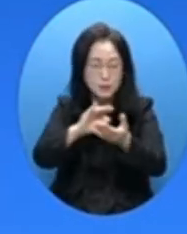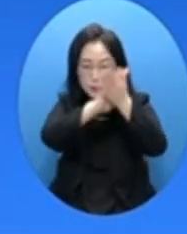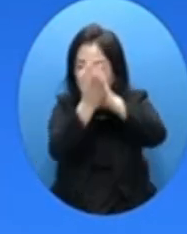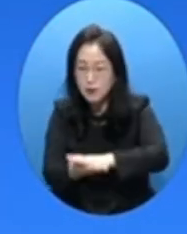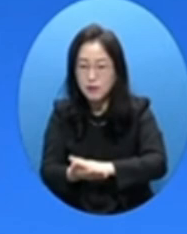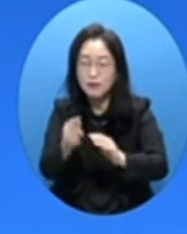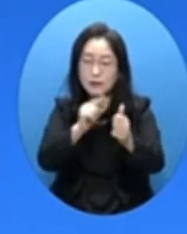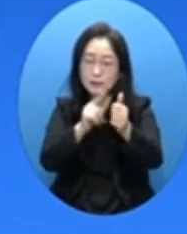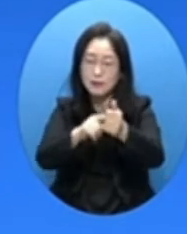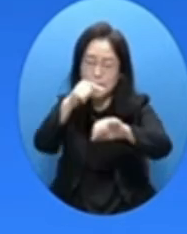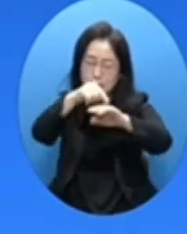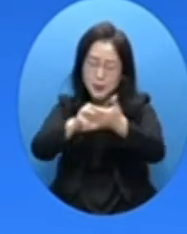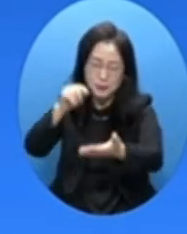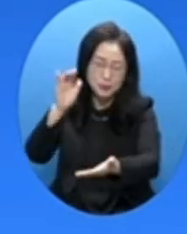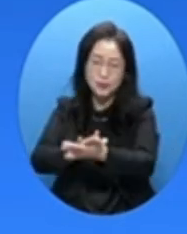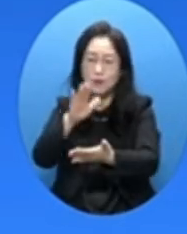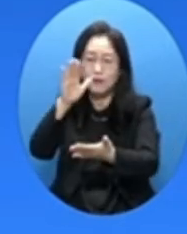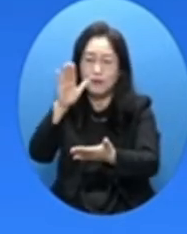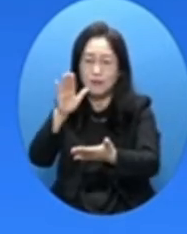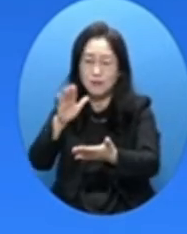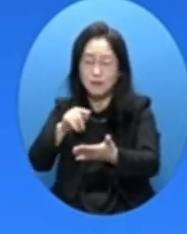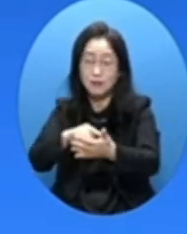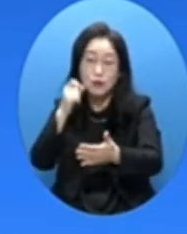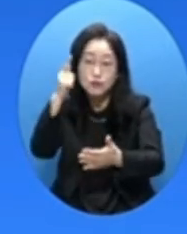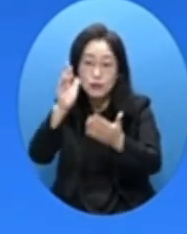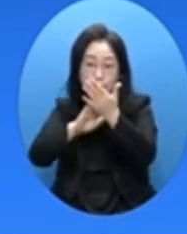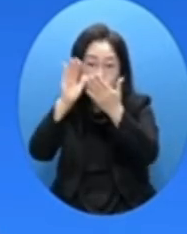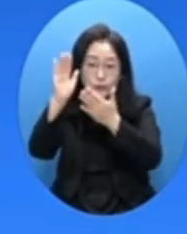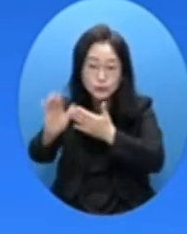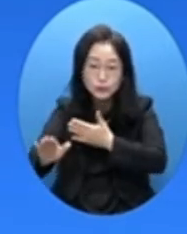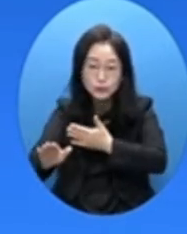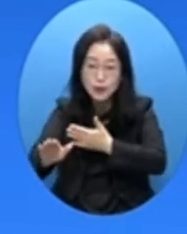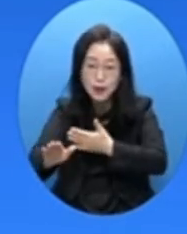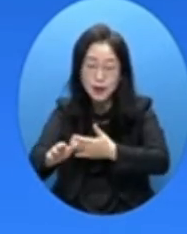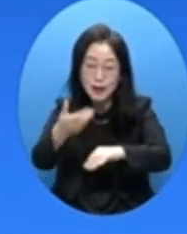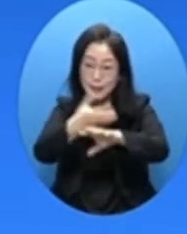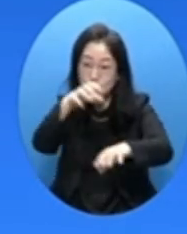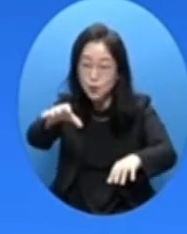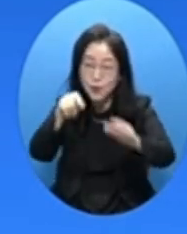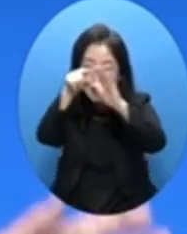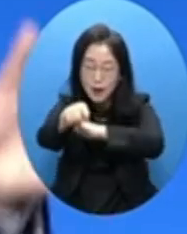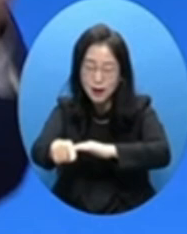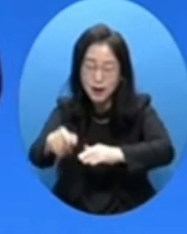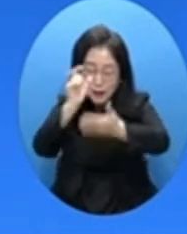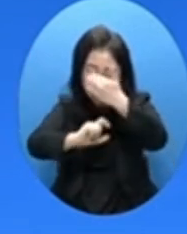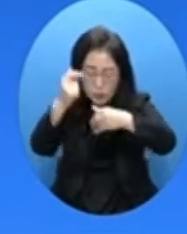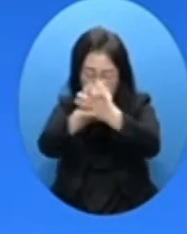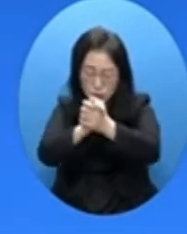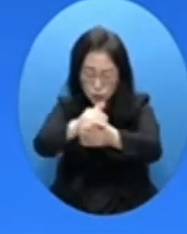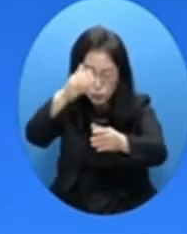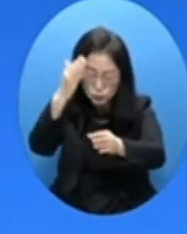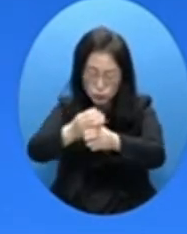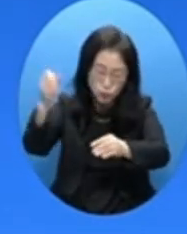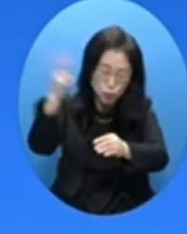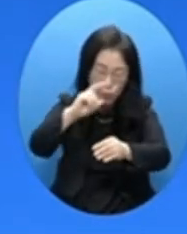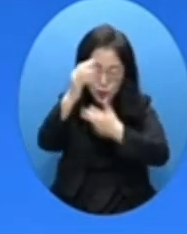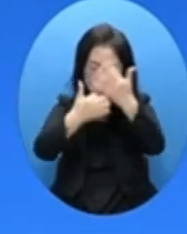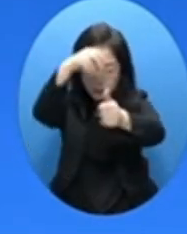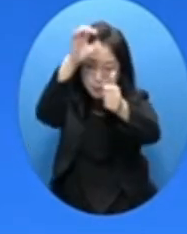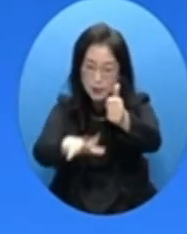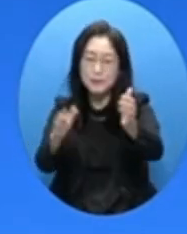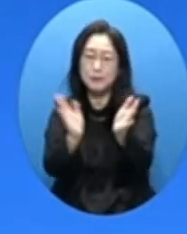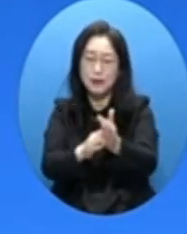불을 받고 나서 그의 마음이 뜨거워졌습니다 그럼부터 6개월 지난 후에 배터리인이란 곳에 가서 체력이 돌아다 다시 한번 불을 받았습니다